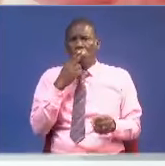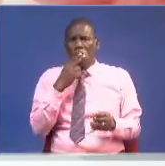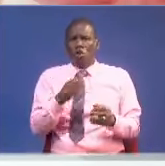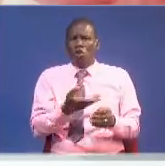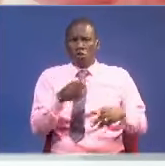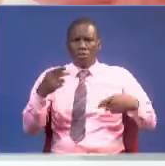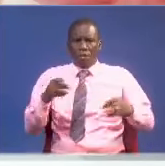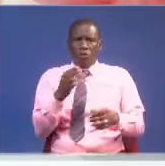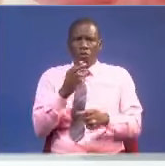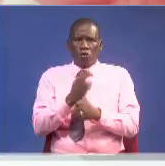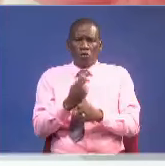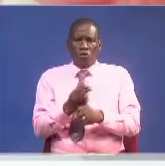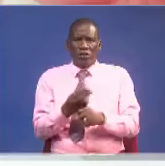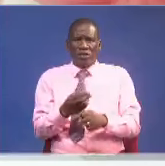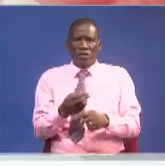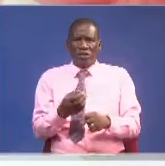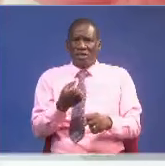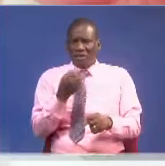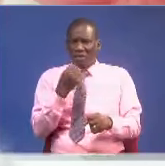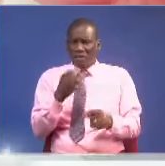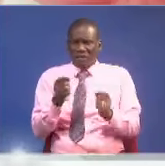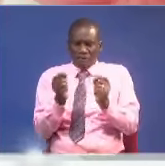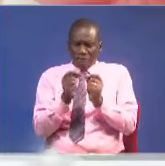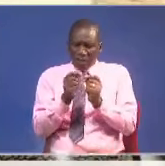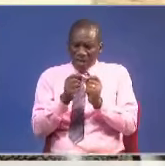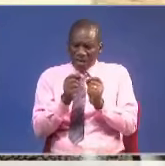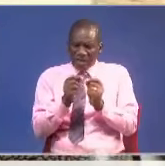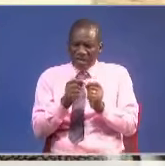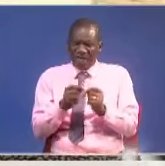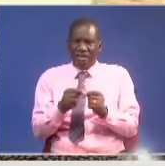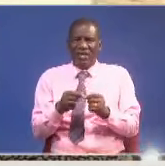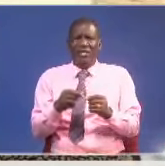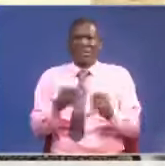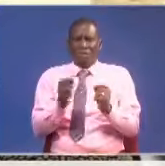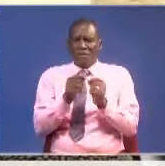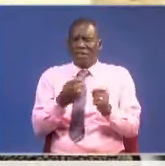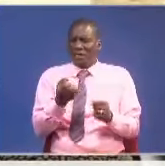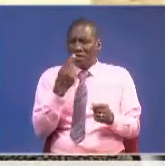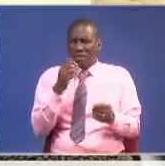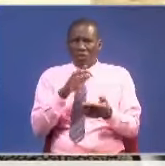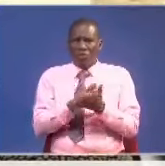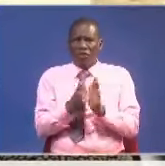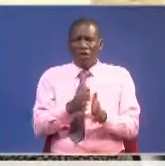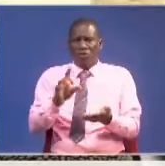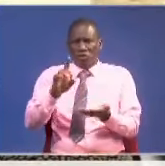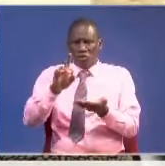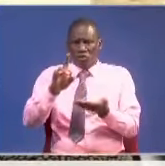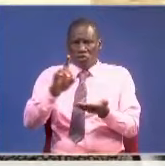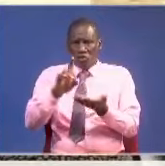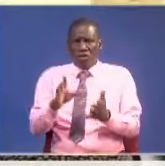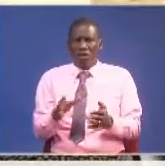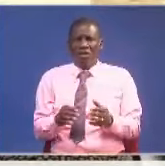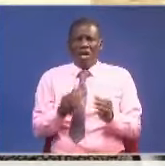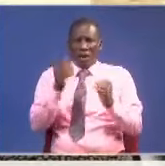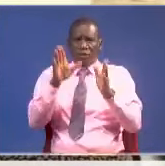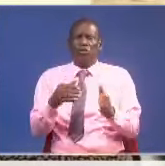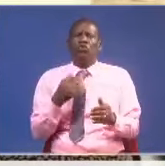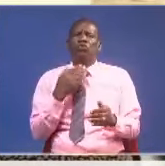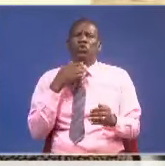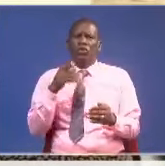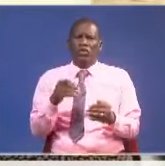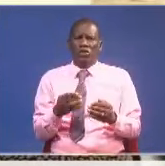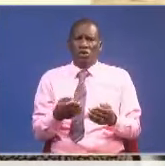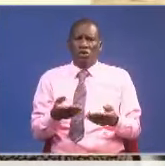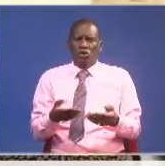sigara, wanaotumia dawa za kusitisha uchungu bila idhini ya daktari. Serikali tu itukubalishe, hata mwenye anataka na kwa